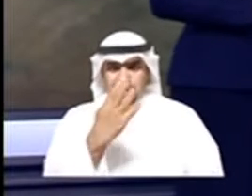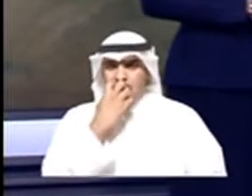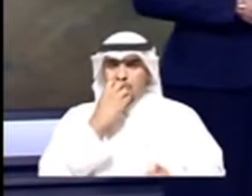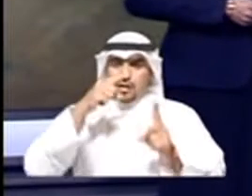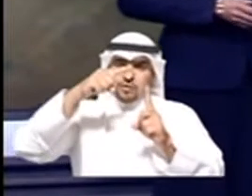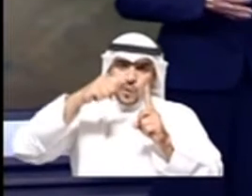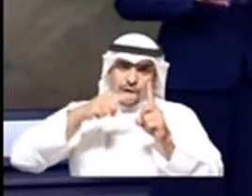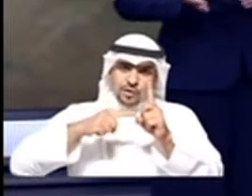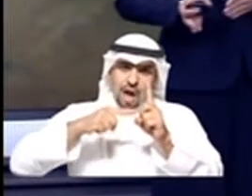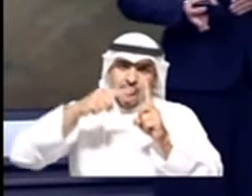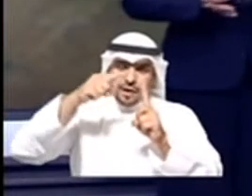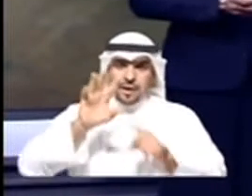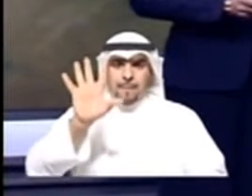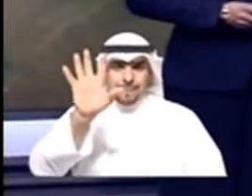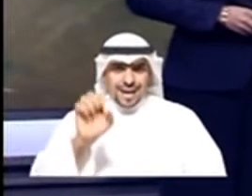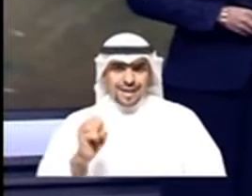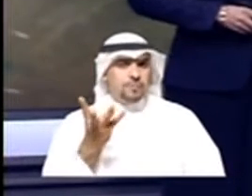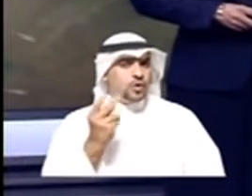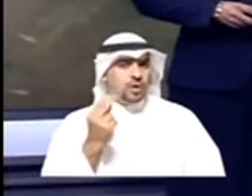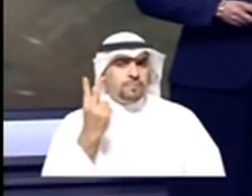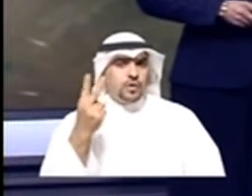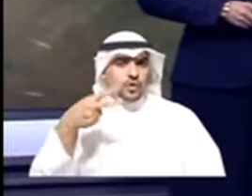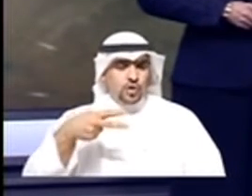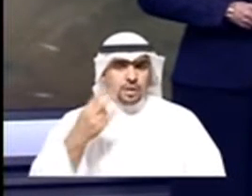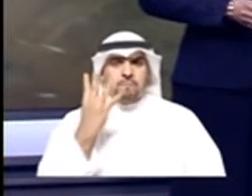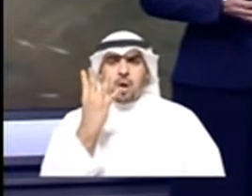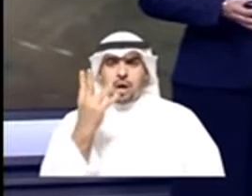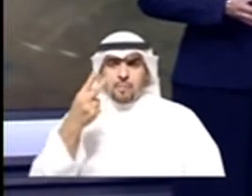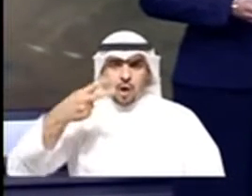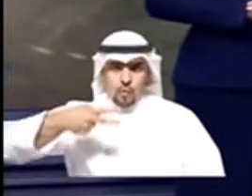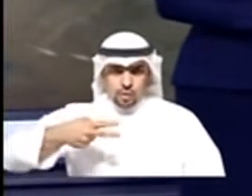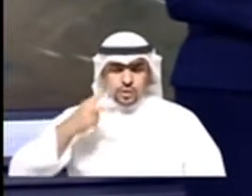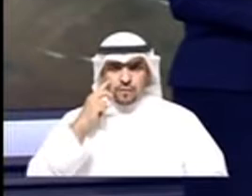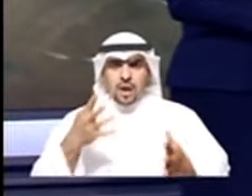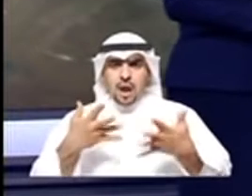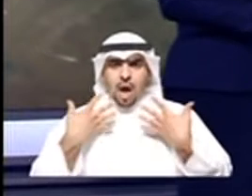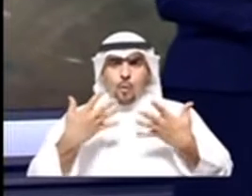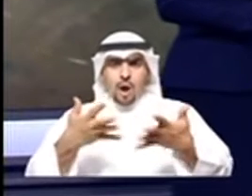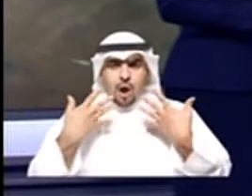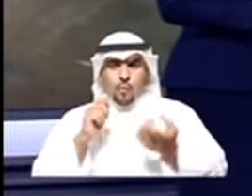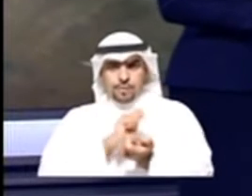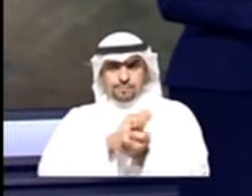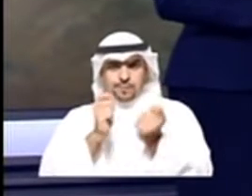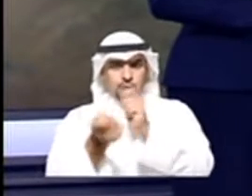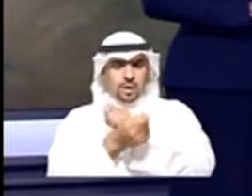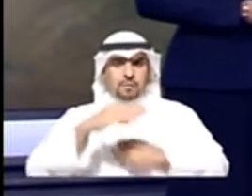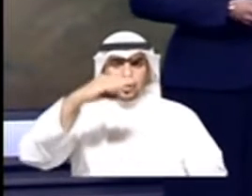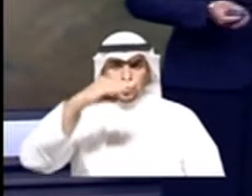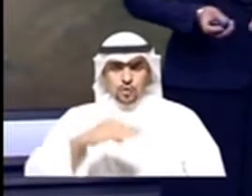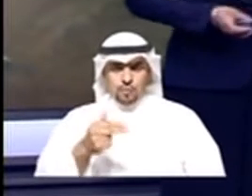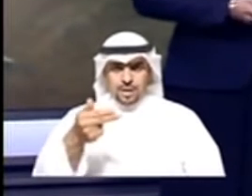في منتصف هذه الليلة ما بين 20 إلى 24 درجة مئوية مع رياح متقلبة الاتجاه إلى جنوبية